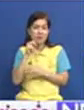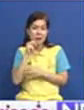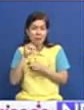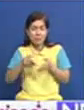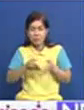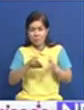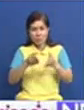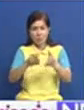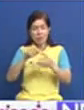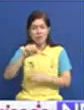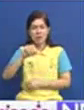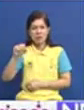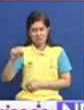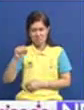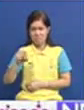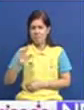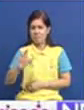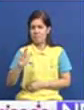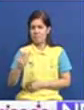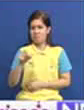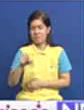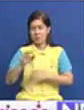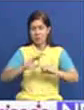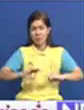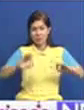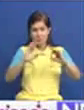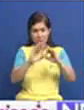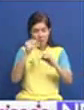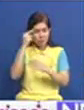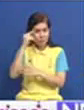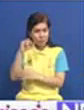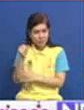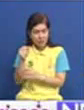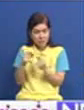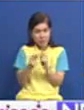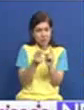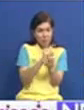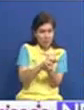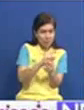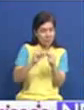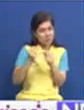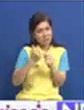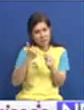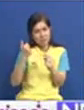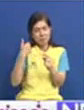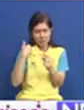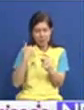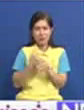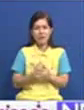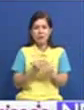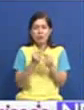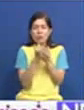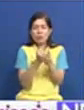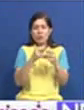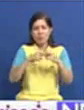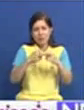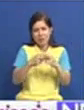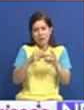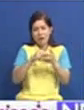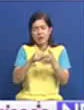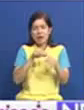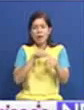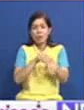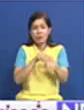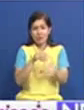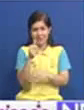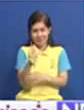ทางหลักนะคะที่หลายคนเนี่ยรู้จักสามารถที่จะเชื่อมต่อขนส่งสาธารณะอื่นๆนะคะหลีกเลี่ยงปัญหาการจราจรที่ติดขัดโดยเฉ